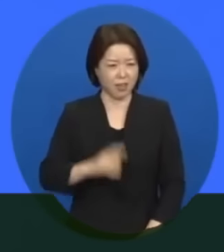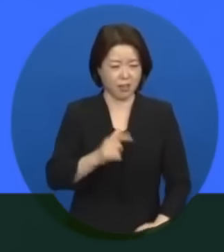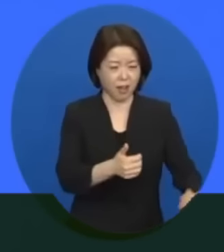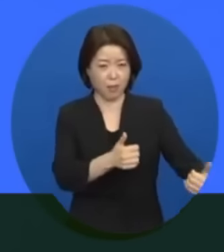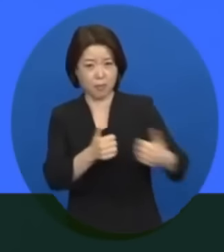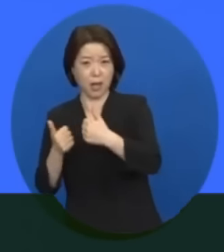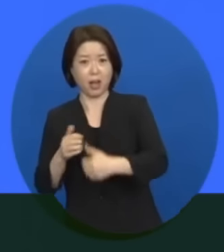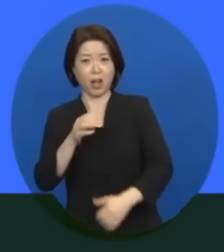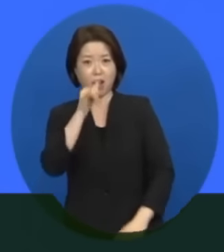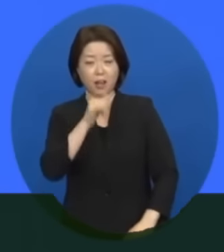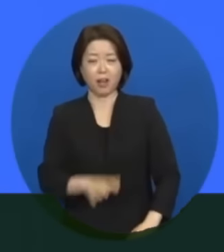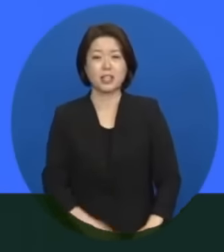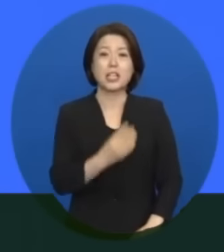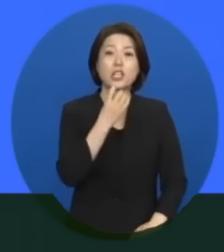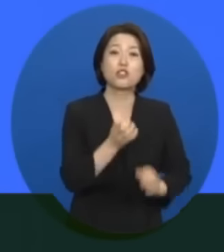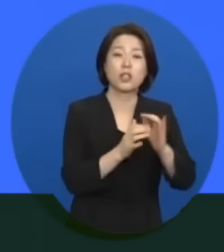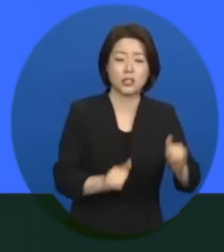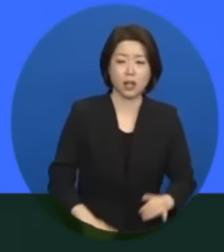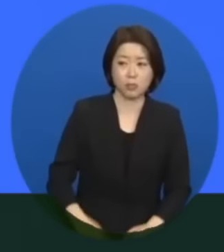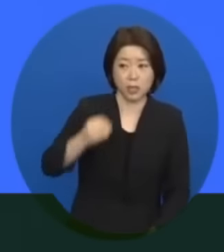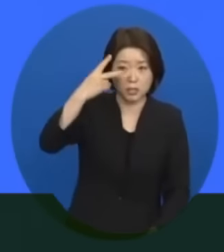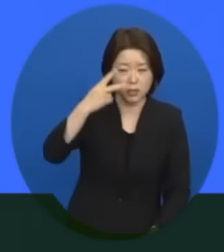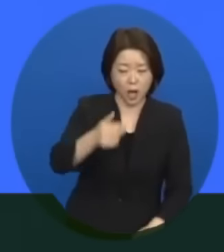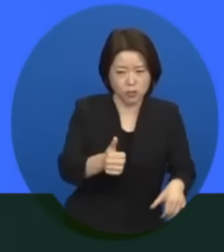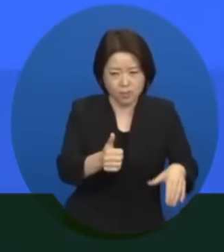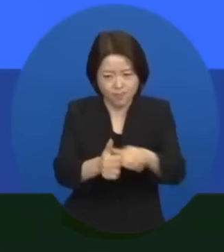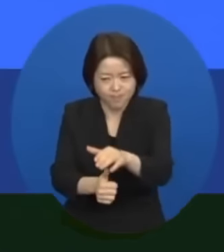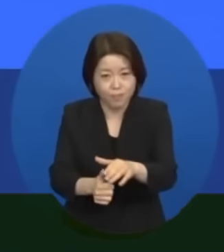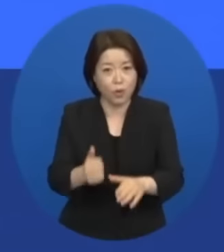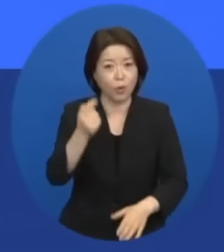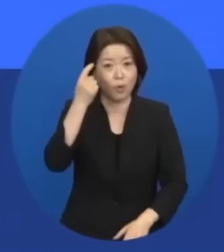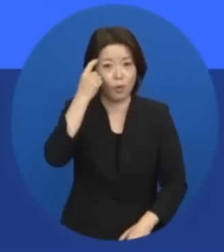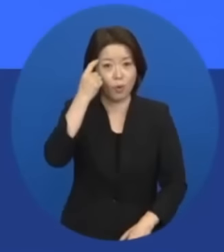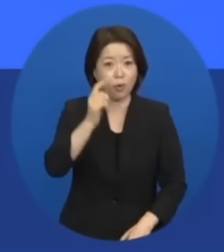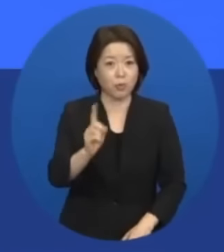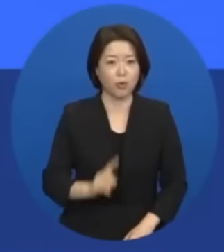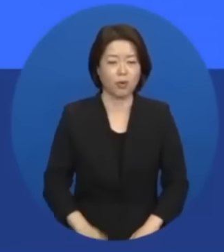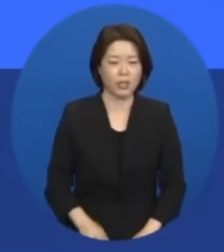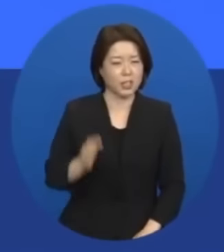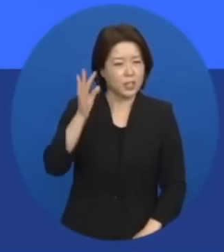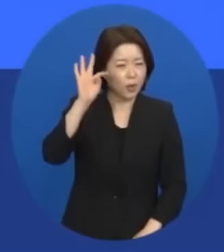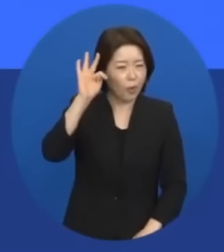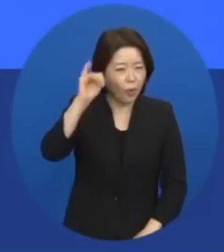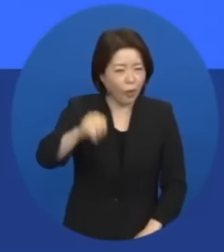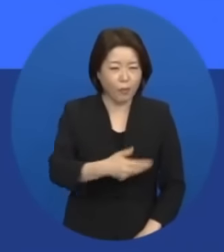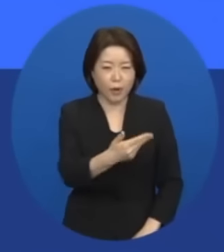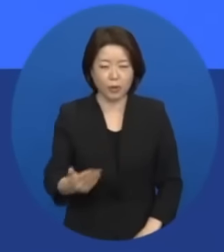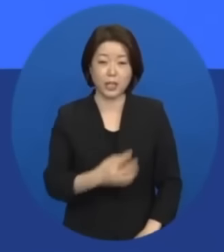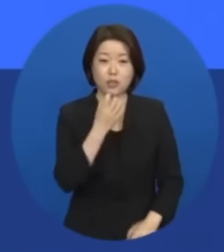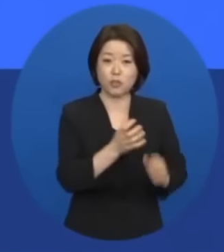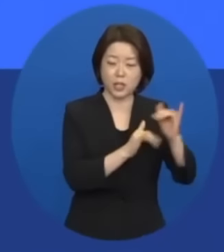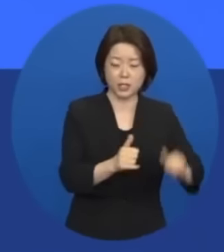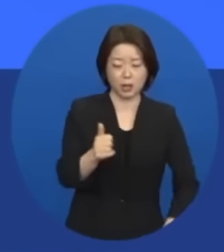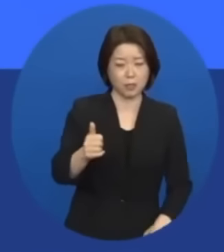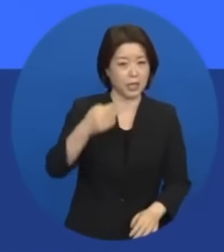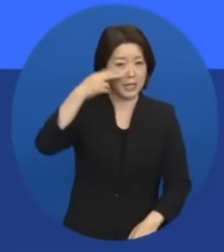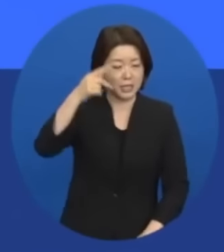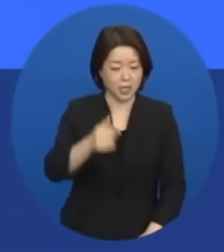됩니다 유대인들이 사월을 죽이려고 하는 거예요 그것이 23절입니다 여러날이지 유대인들이 사울 죽이기를